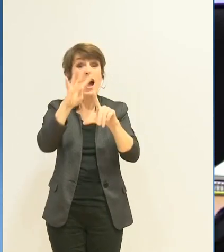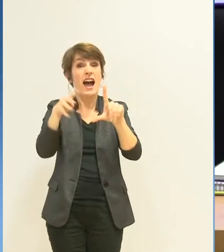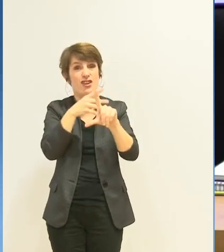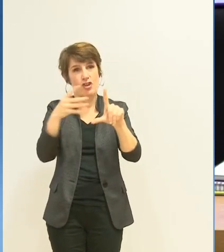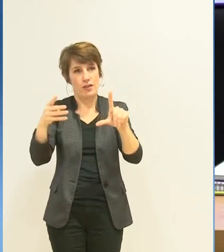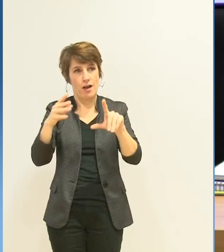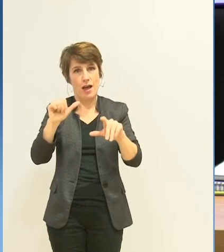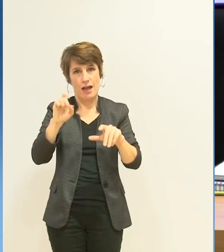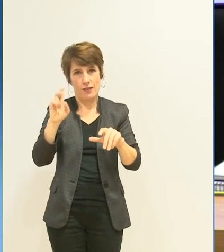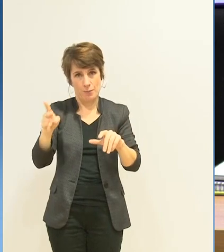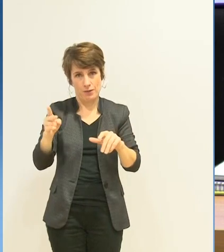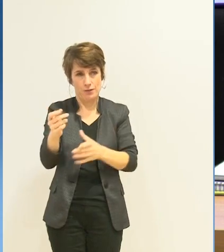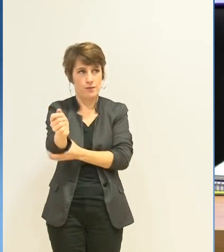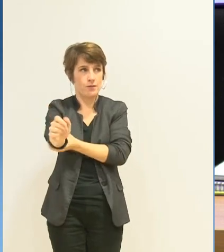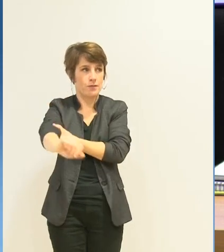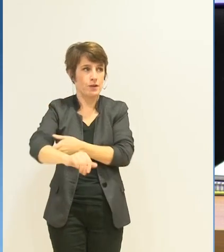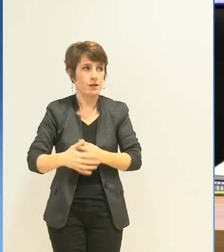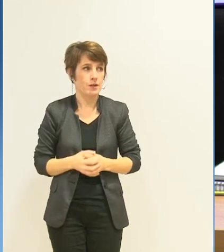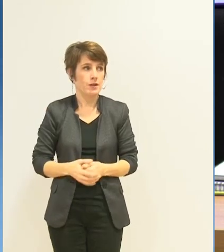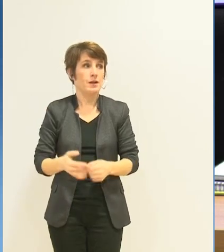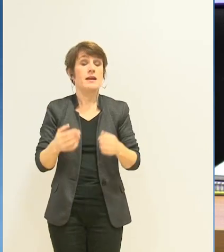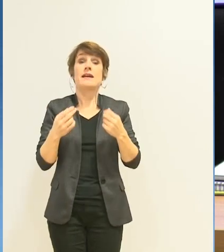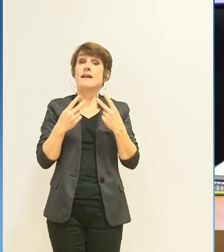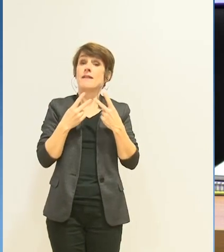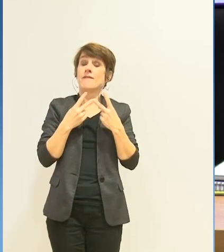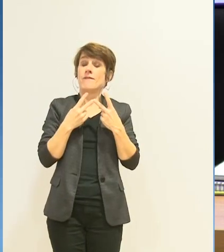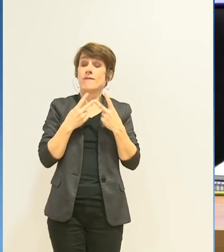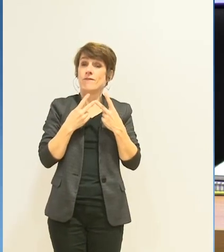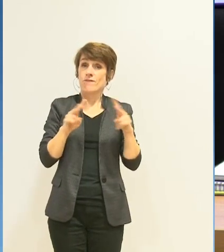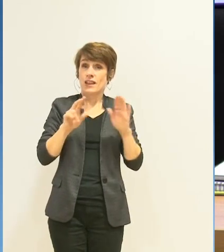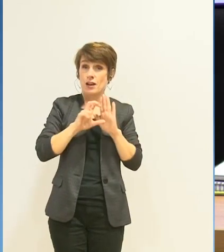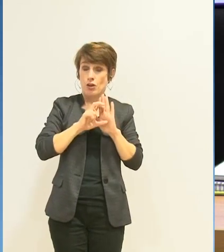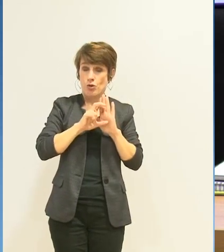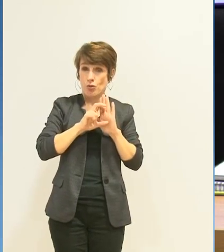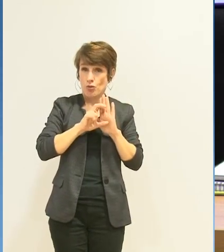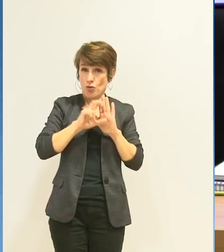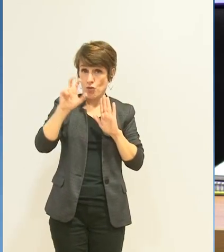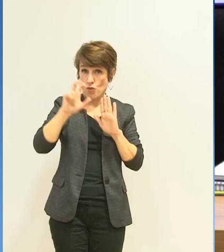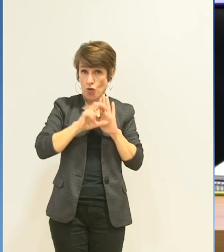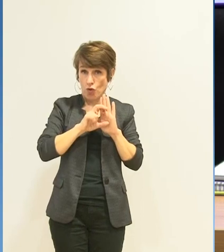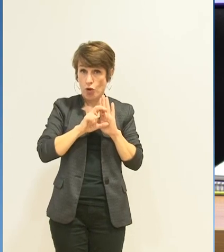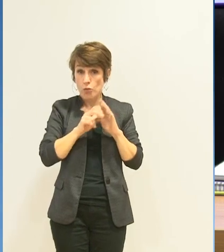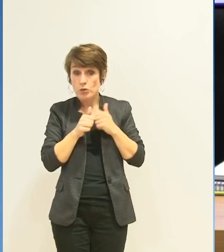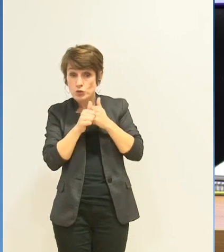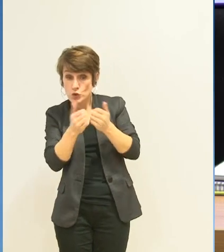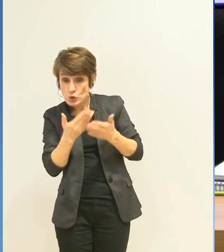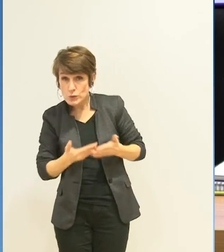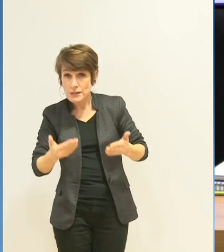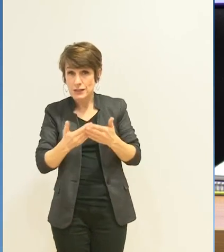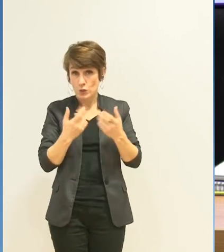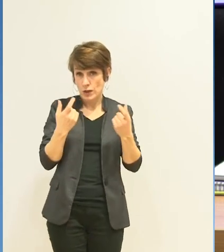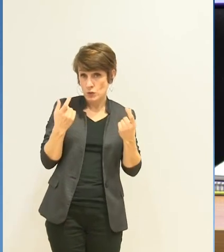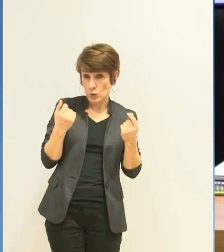la ville de grenoble on regarde si sa situation financière parce que le délai de